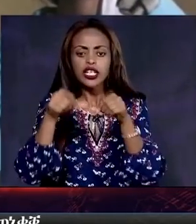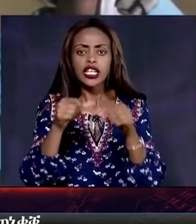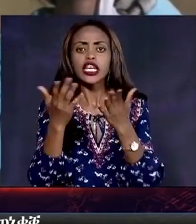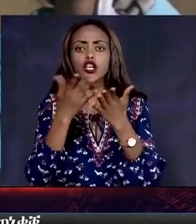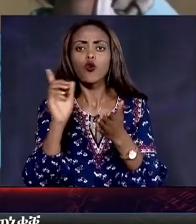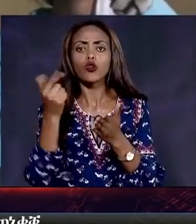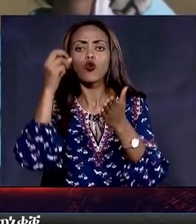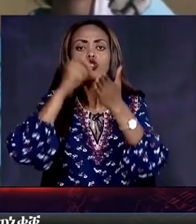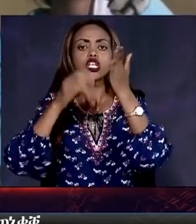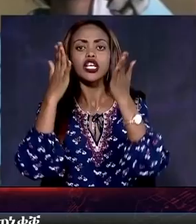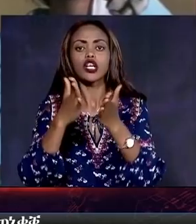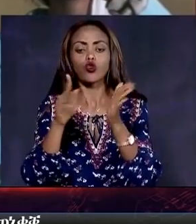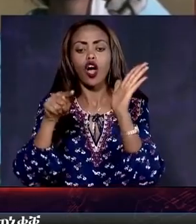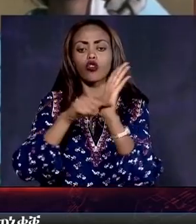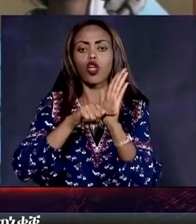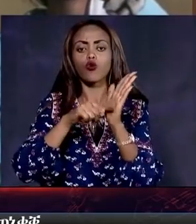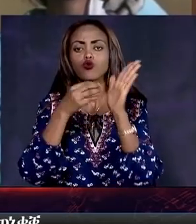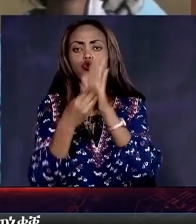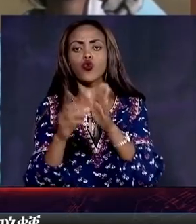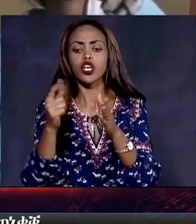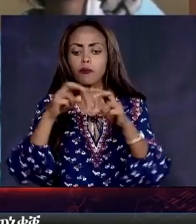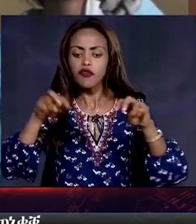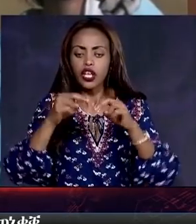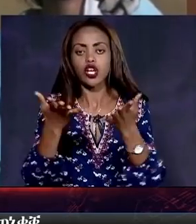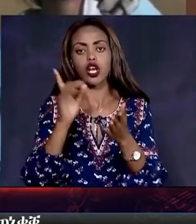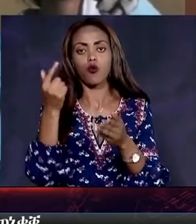እንተኾነ ውፅኢታውነቱ ኣለታዊ ፅልኡ ግን ምፍታሽ